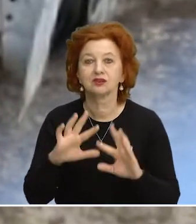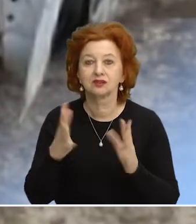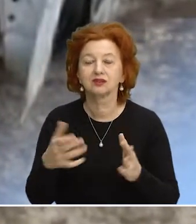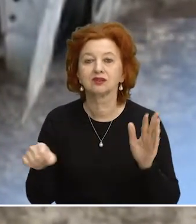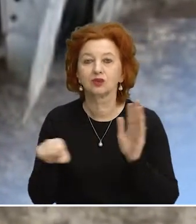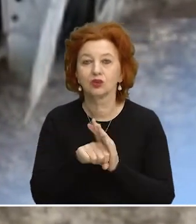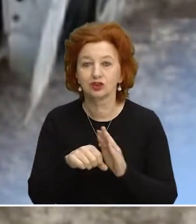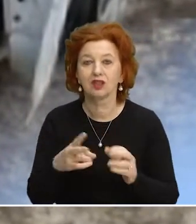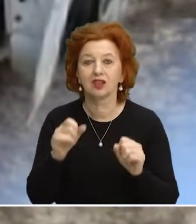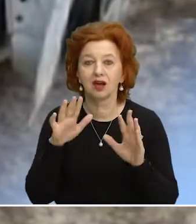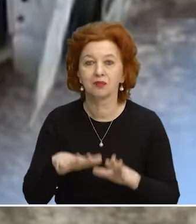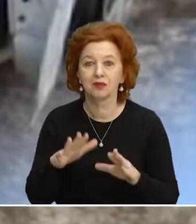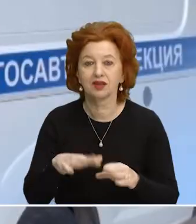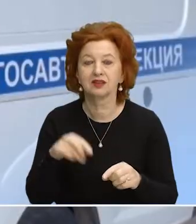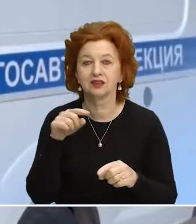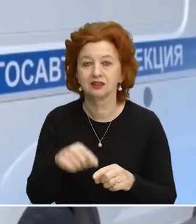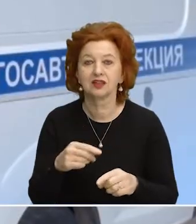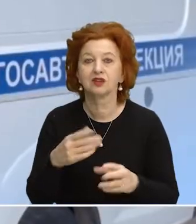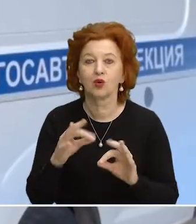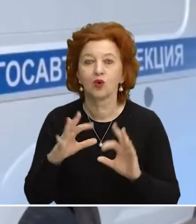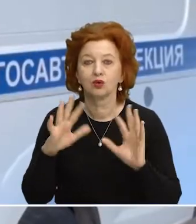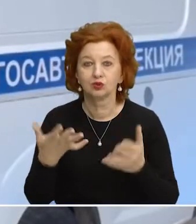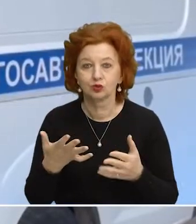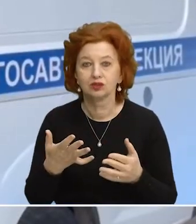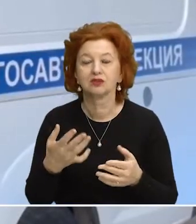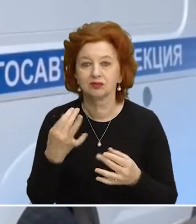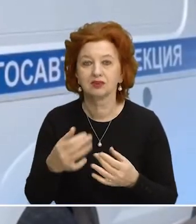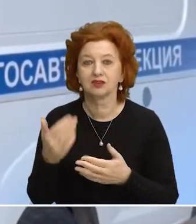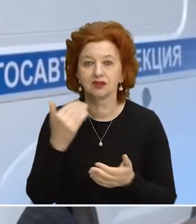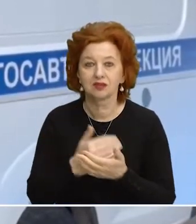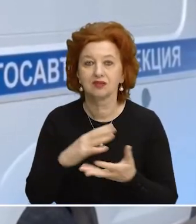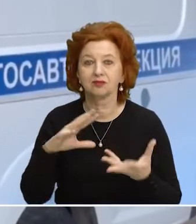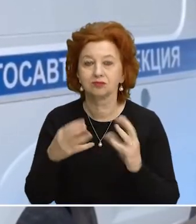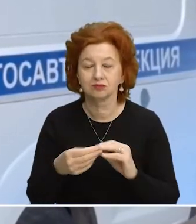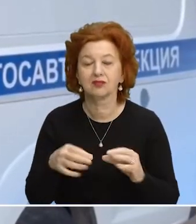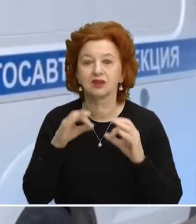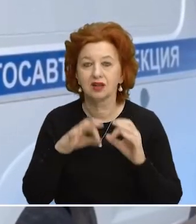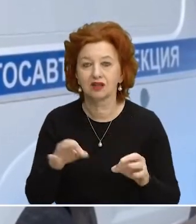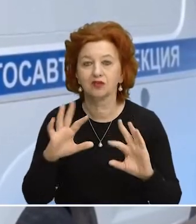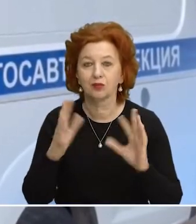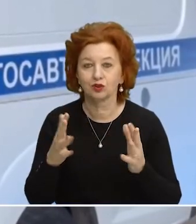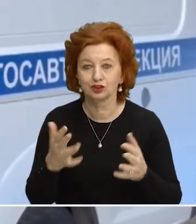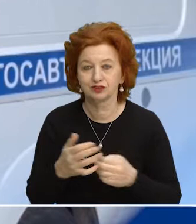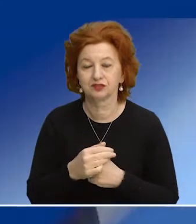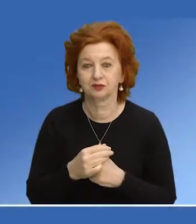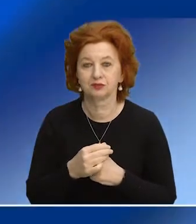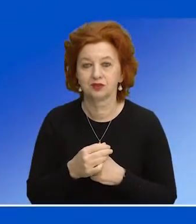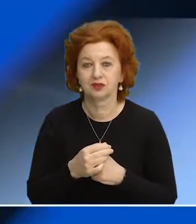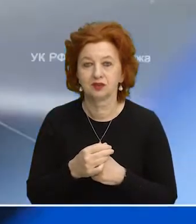Логан скончались на месте происшествия. Выясняются причины и условия, сопутствующие совершению дорожно-транспортного